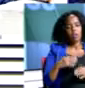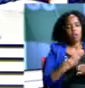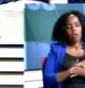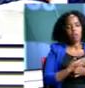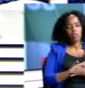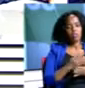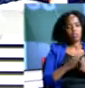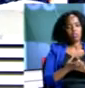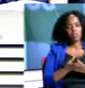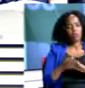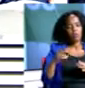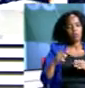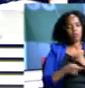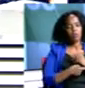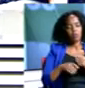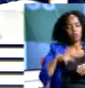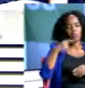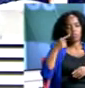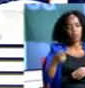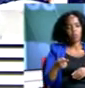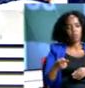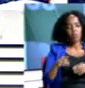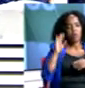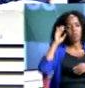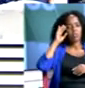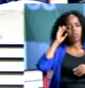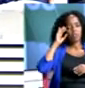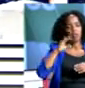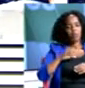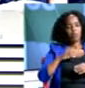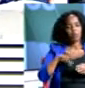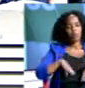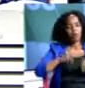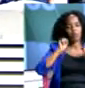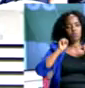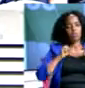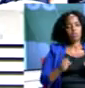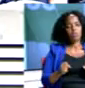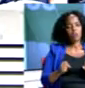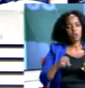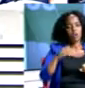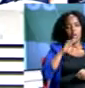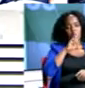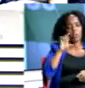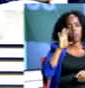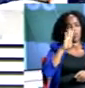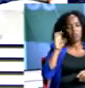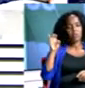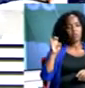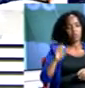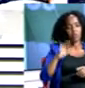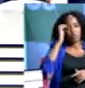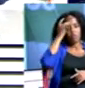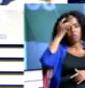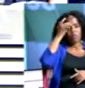wanteif koran non jiratu batus. Wante jad amurah. Wan China mudatir rai. Tilma mundan dama. Harka ibak saat lemikaisa mikar